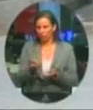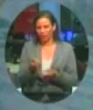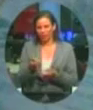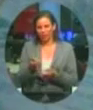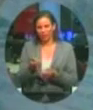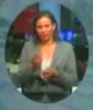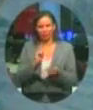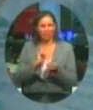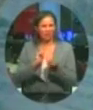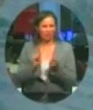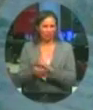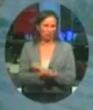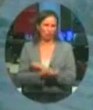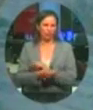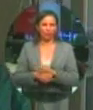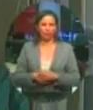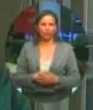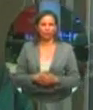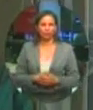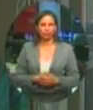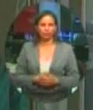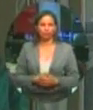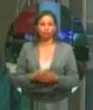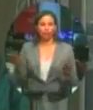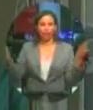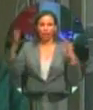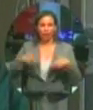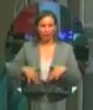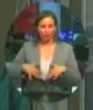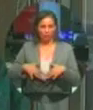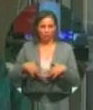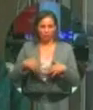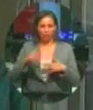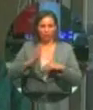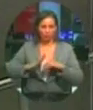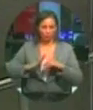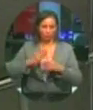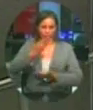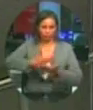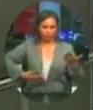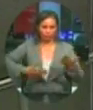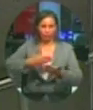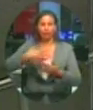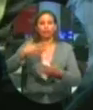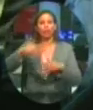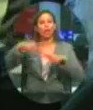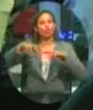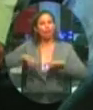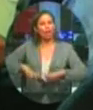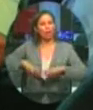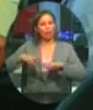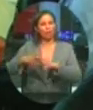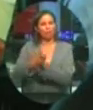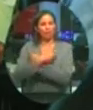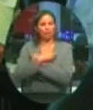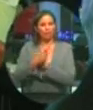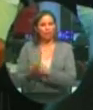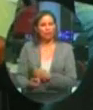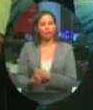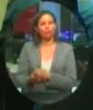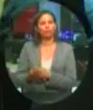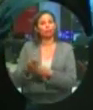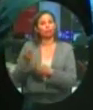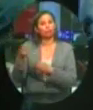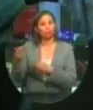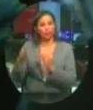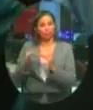כספין. על פי המתווה שקרס, השתלת מח עצם יבוצע במחלקת ילדים בלבד, כמות תיירות מרפא תיקבע בתיאום